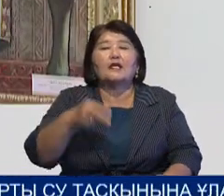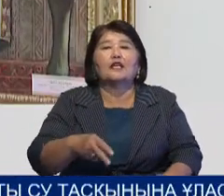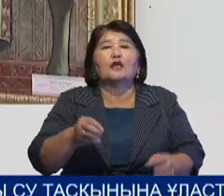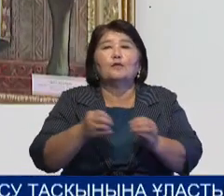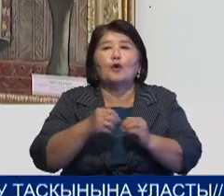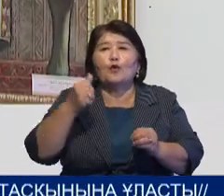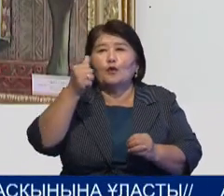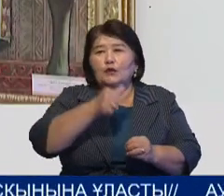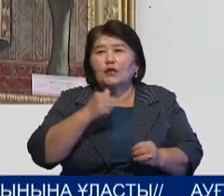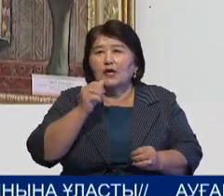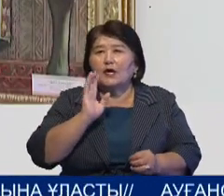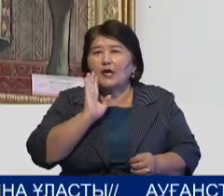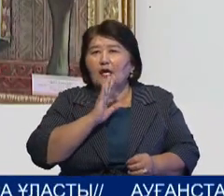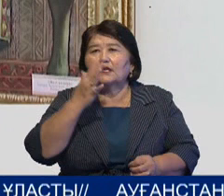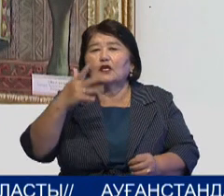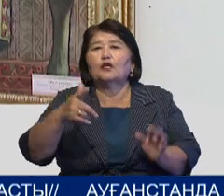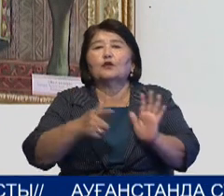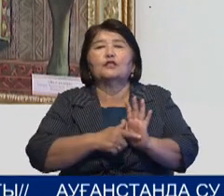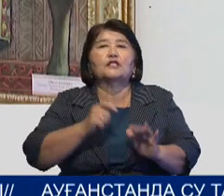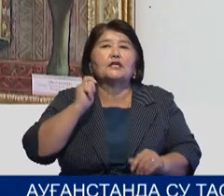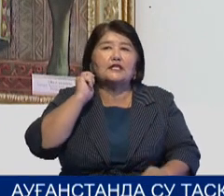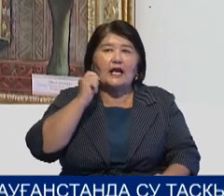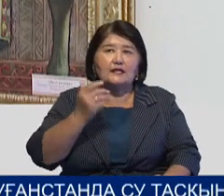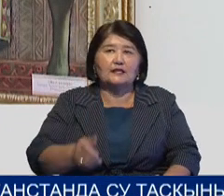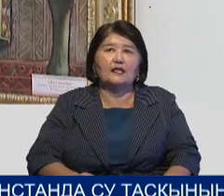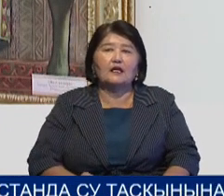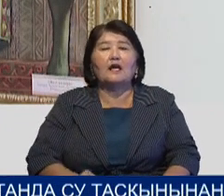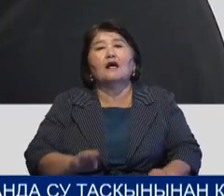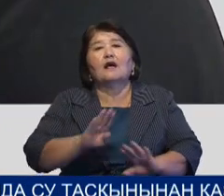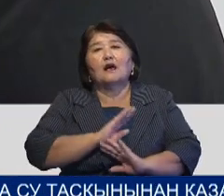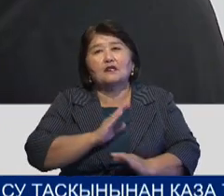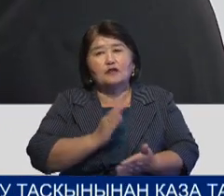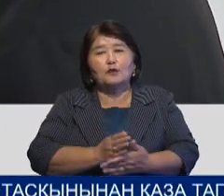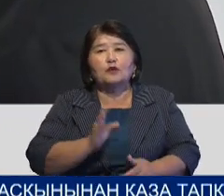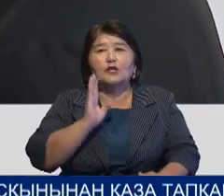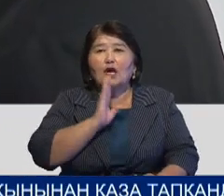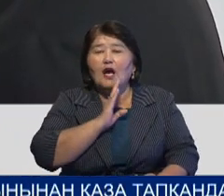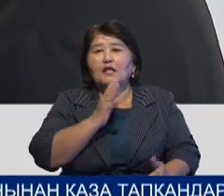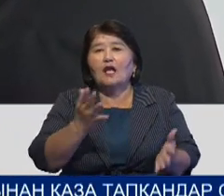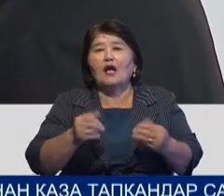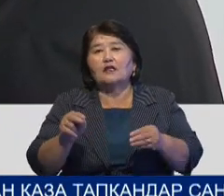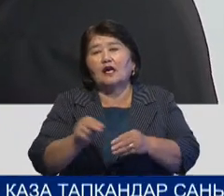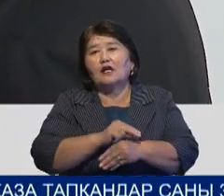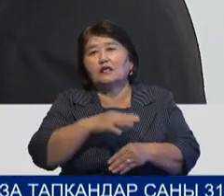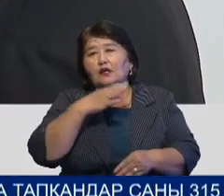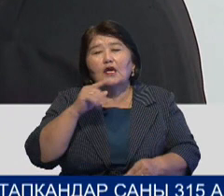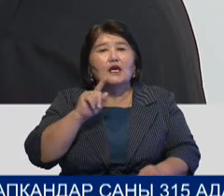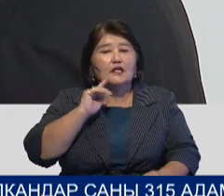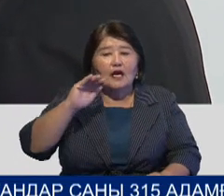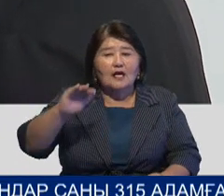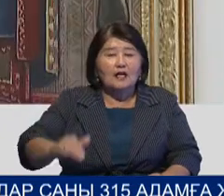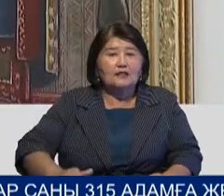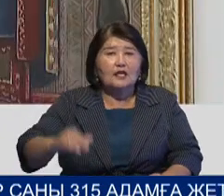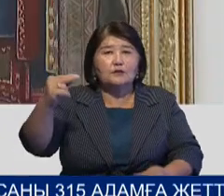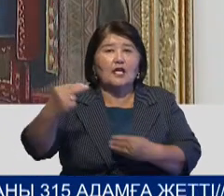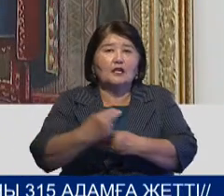жылы анамыз 57 жасында қайтыс болды. Анадан алған тәрбием жетеді. Жастайымыздан тәрбиелеп